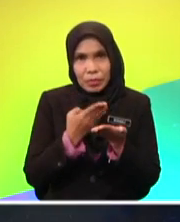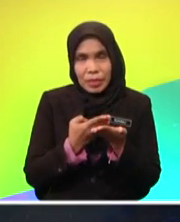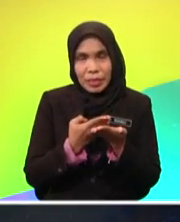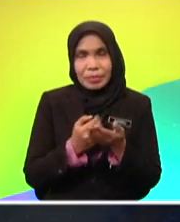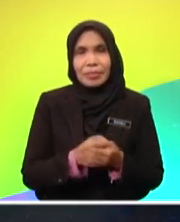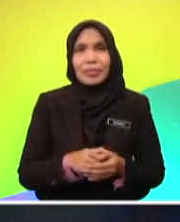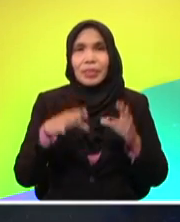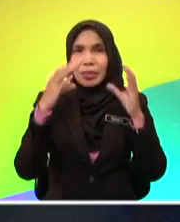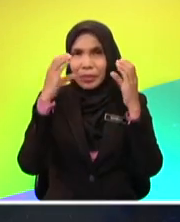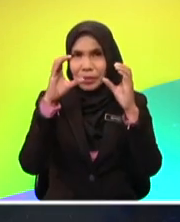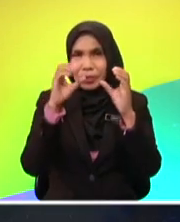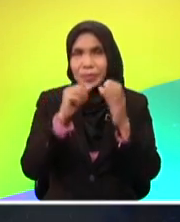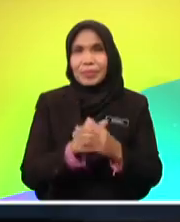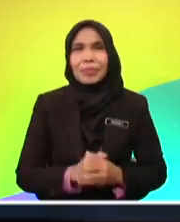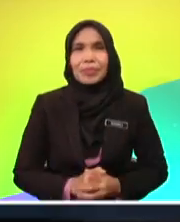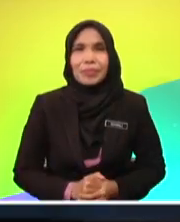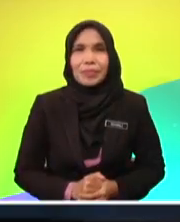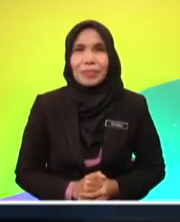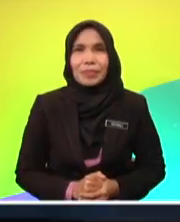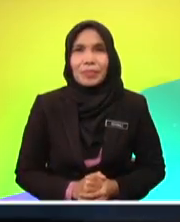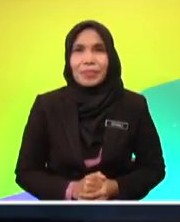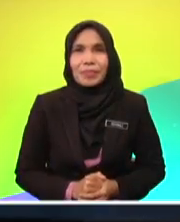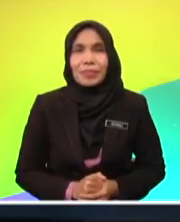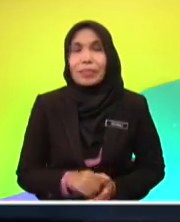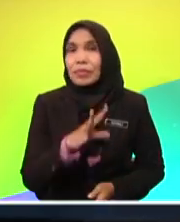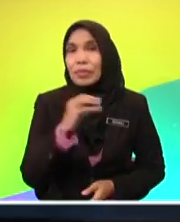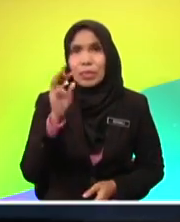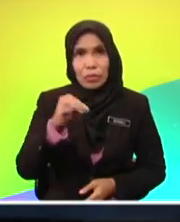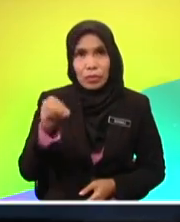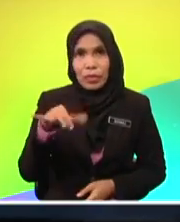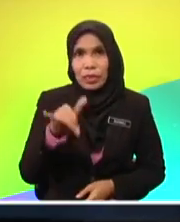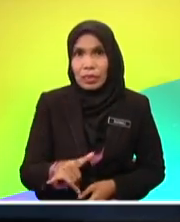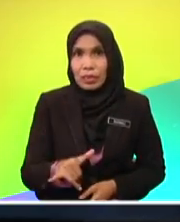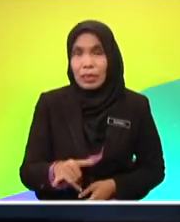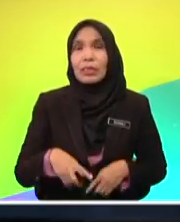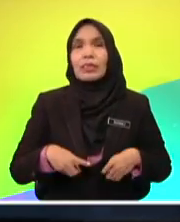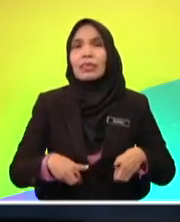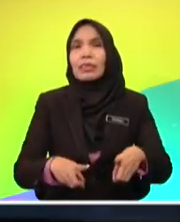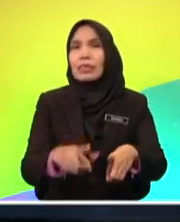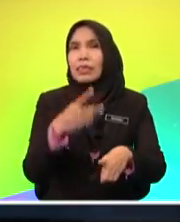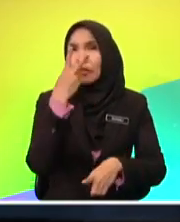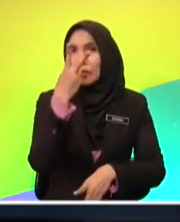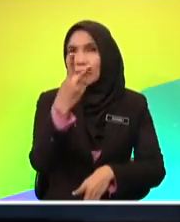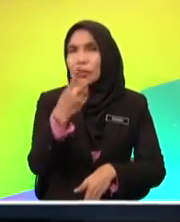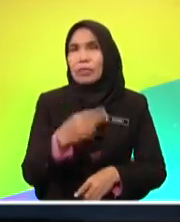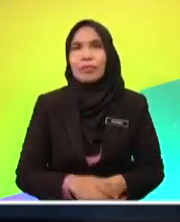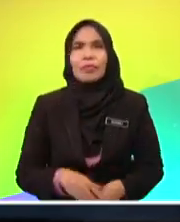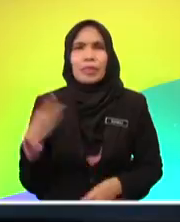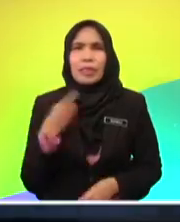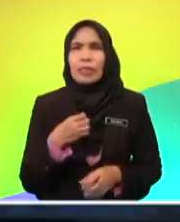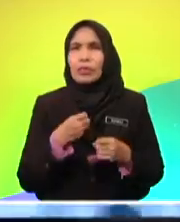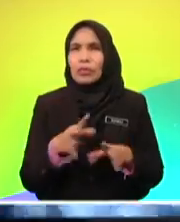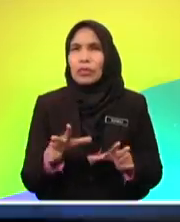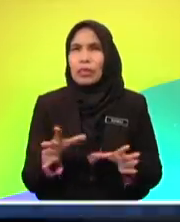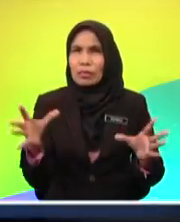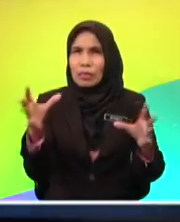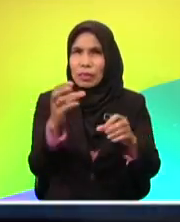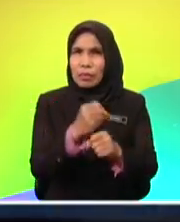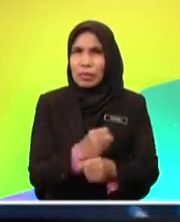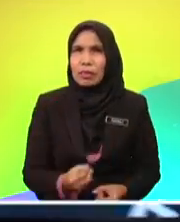Suhaila dan juga cikgu Syaira, juga murid-murid yang sedang menonton ketika ini, kita dah dapat banyak ilmu dalam segmen kedua